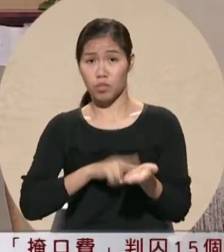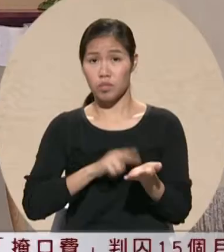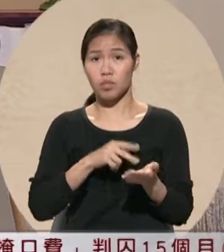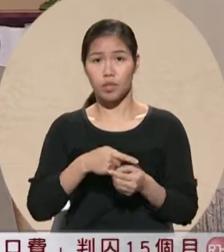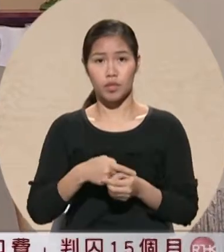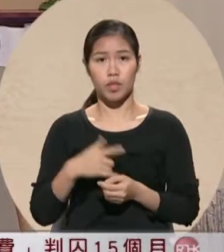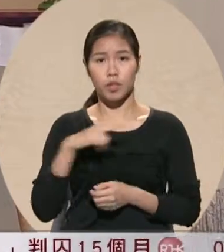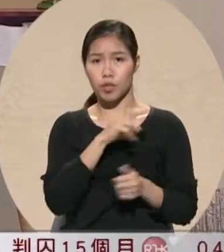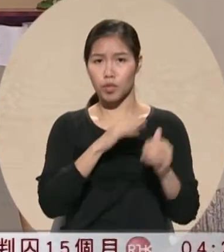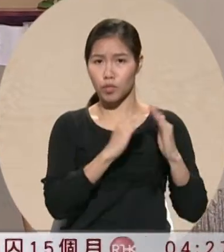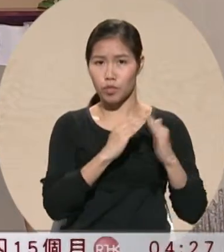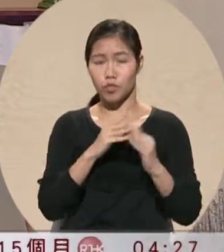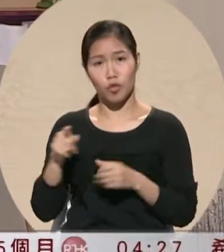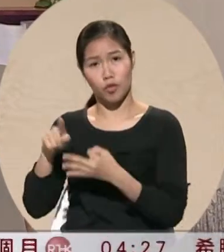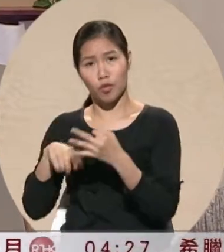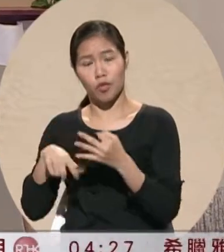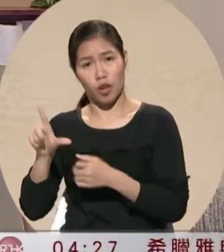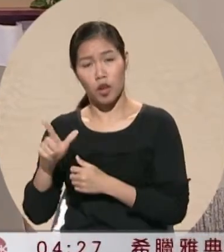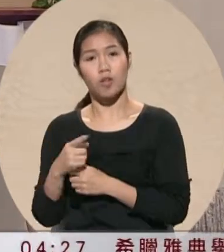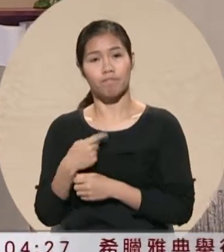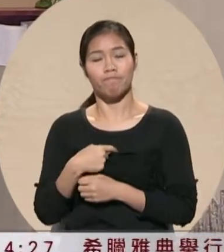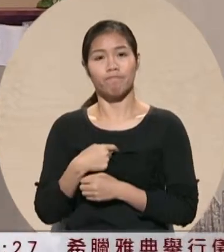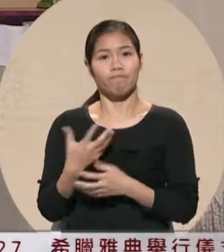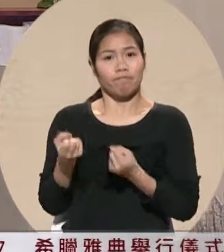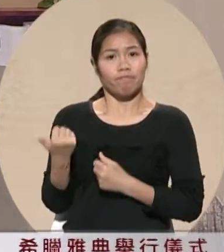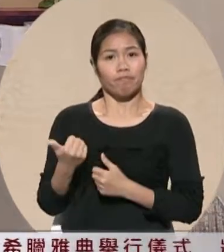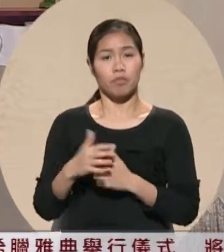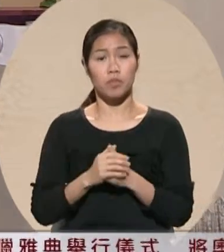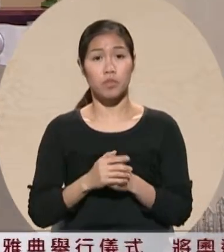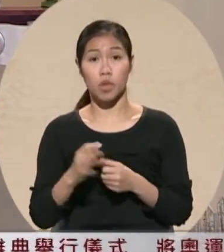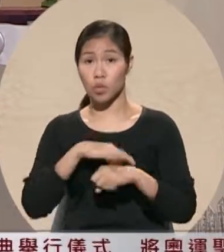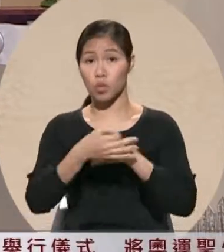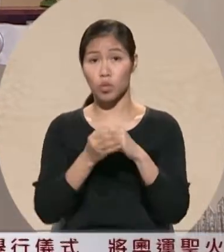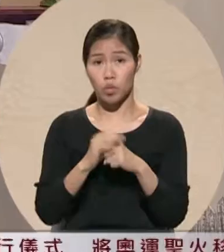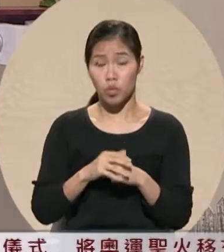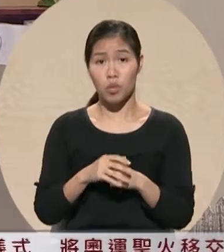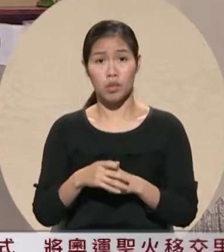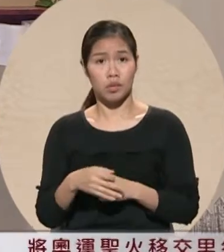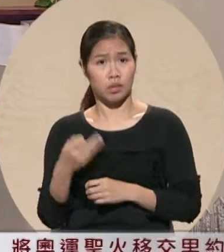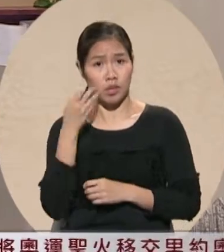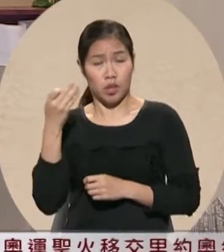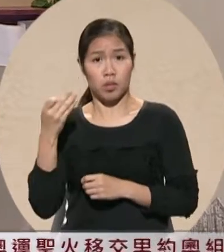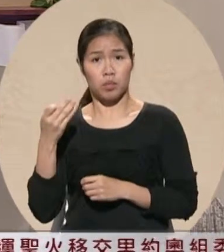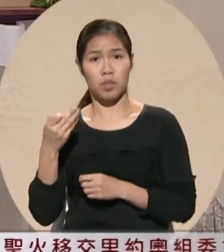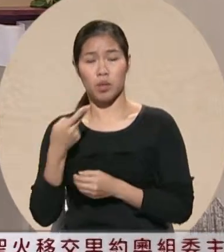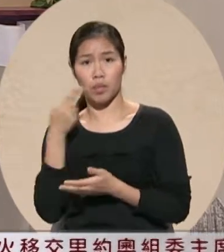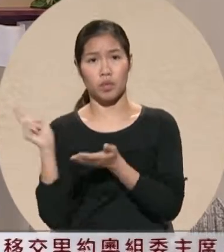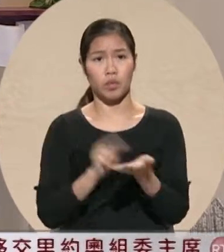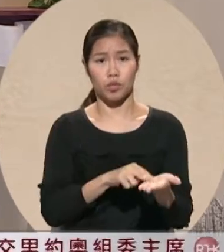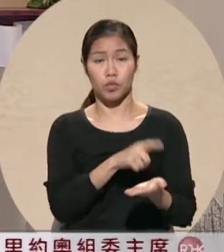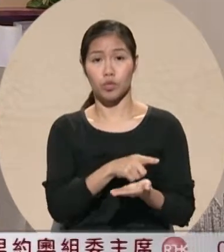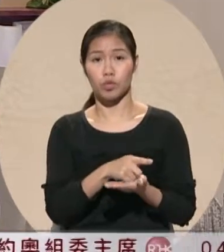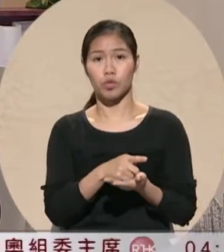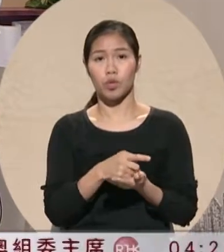管局和劉夢雄可能都還招架得來，但被國際的名牌去發律師信的北角指責